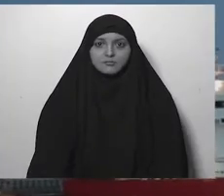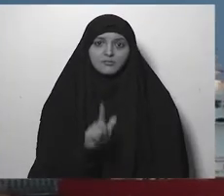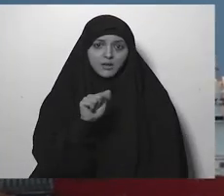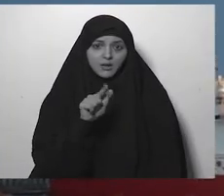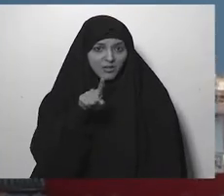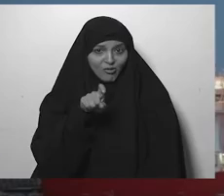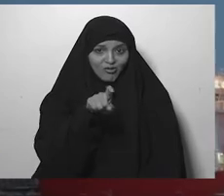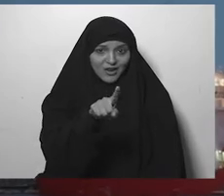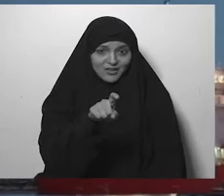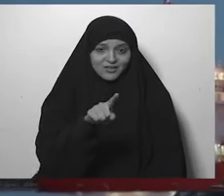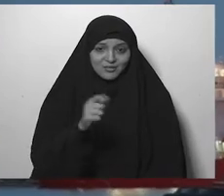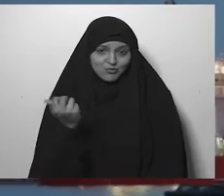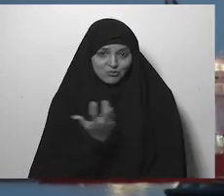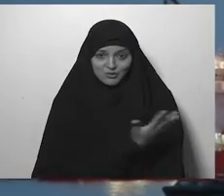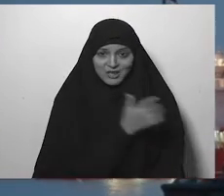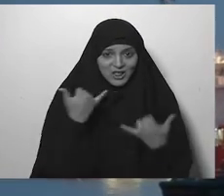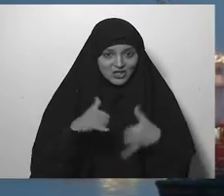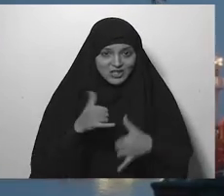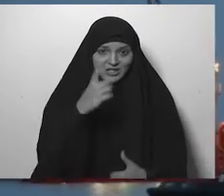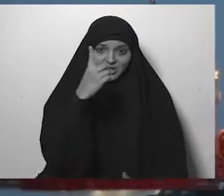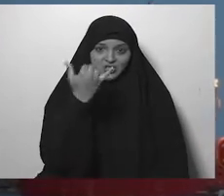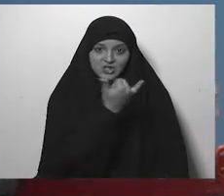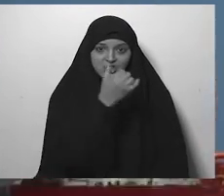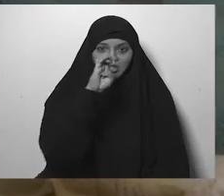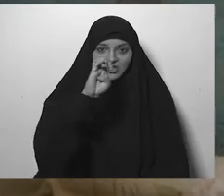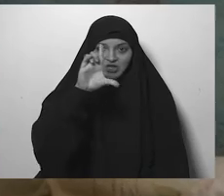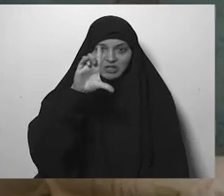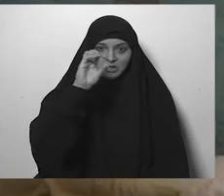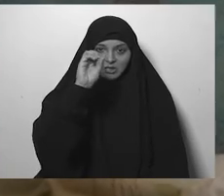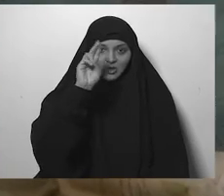Parmi les enquêteurs algériens, y avait Djiloul.